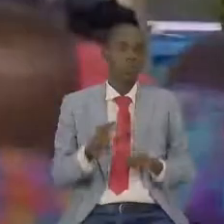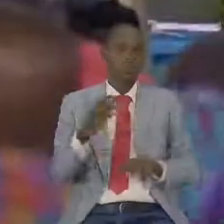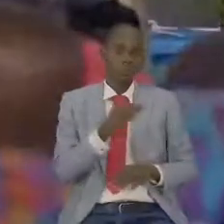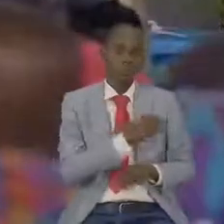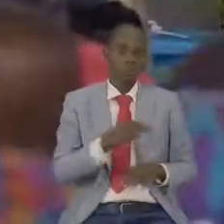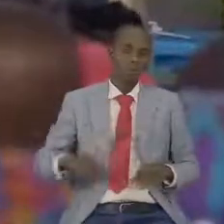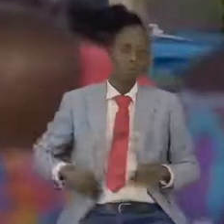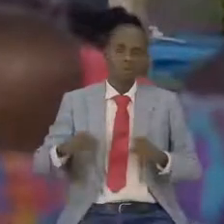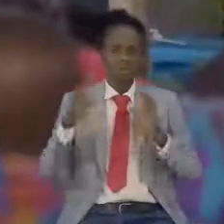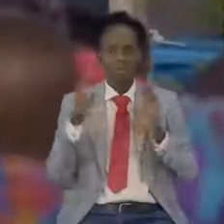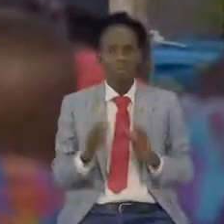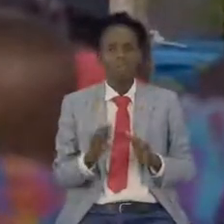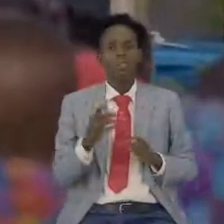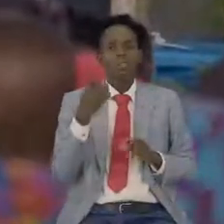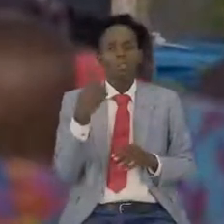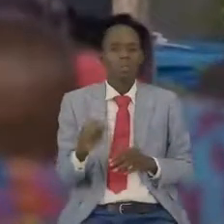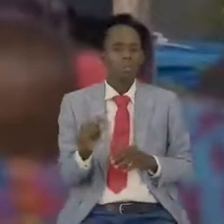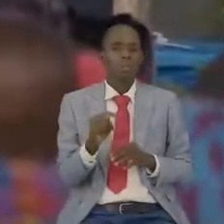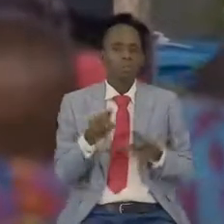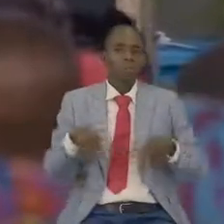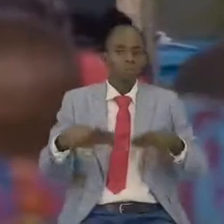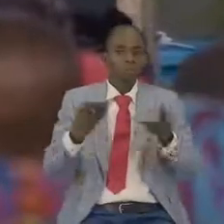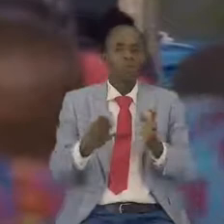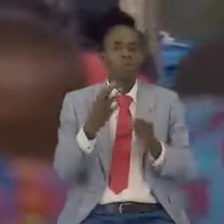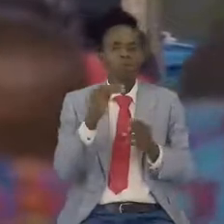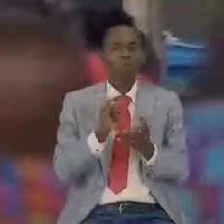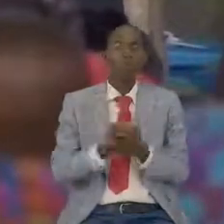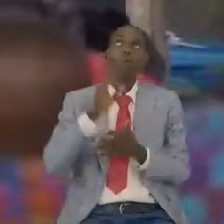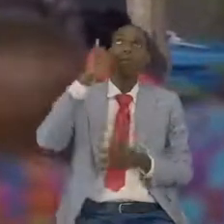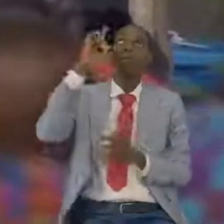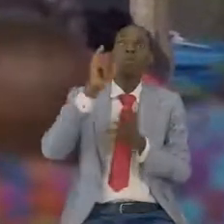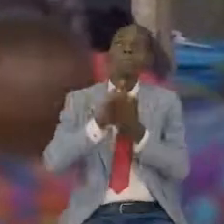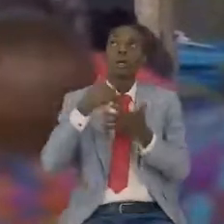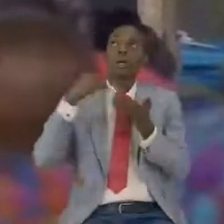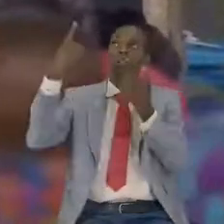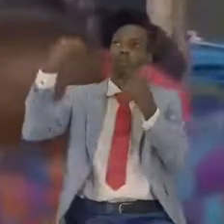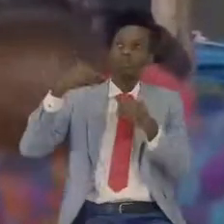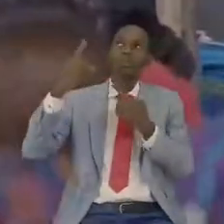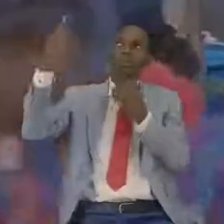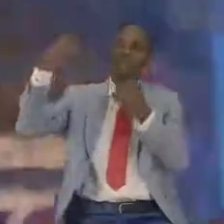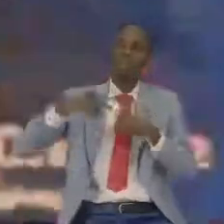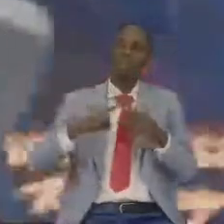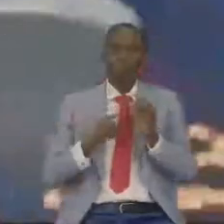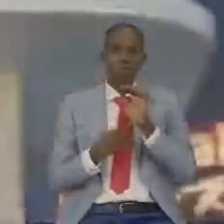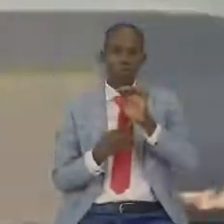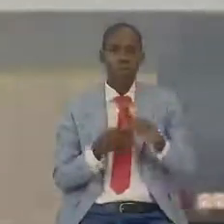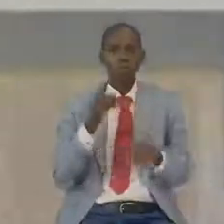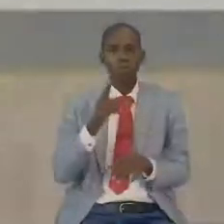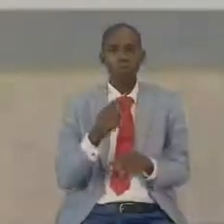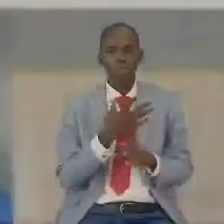la provision du médiateur. Tu te concentres sur la provision de celui qui est venu et te